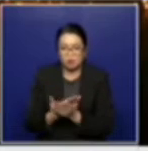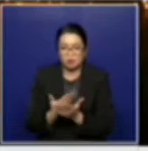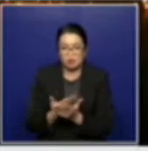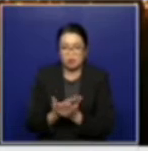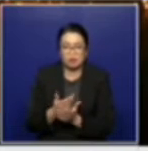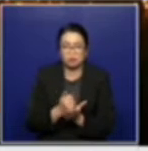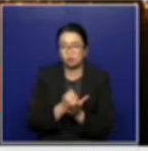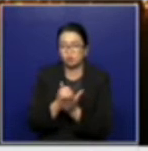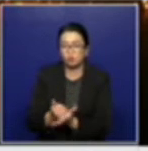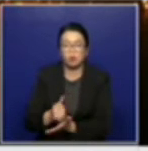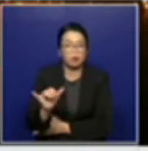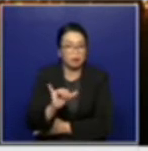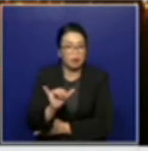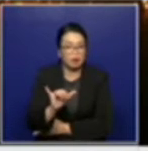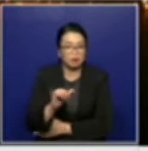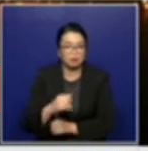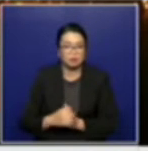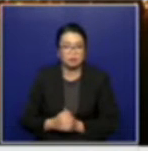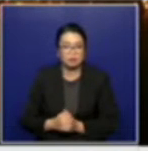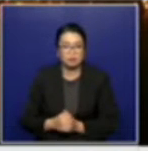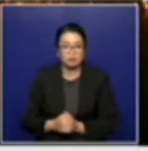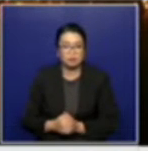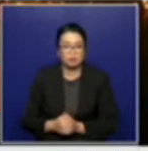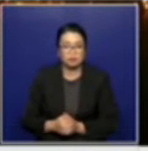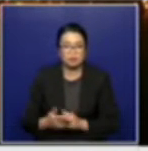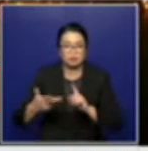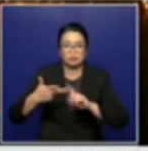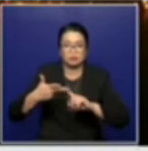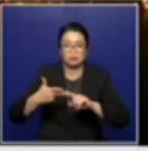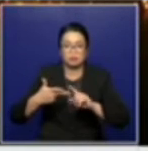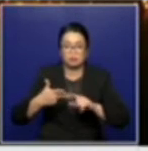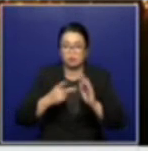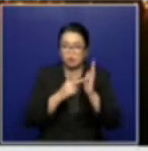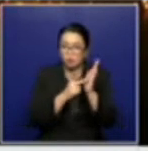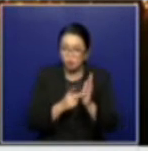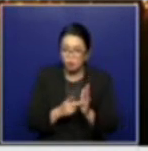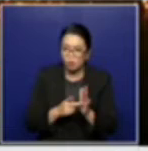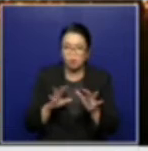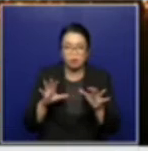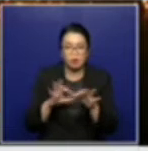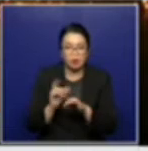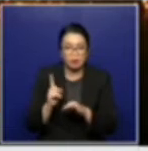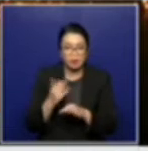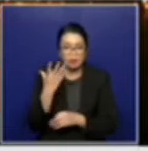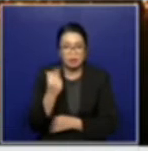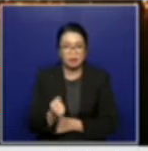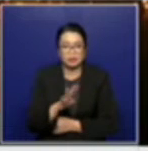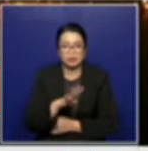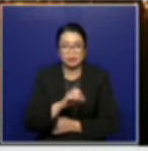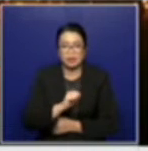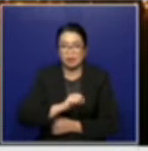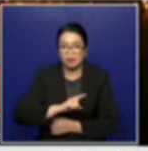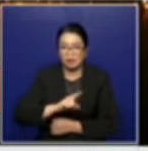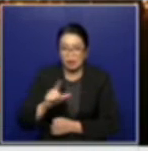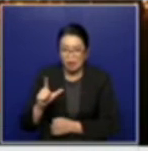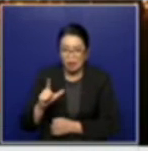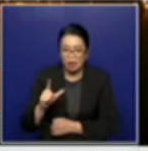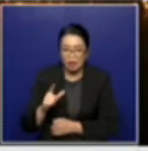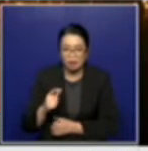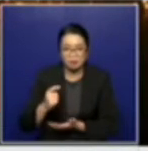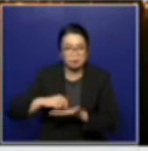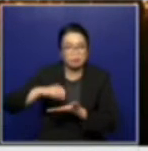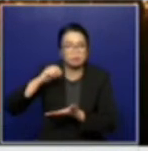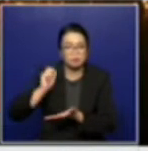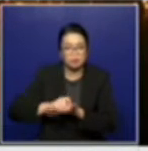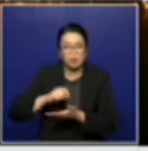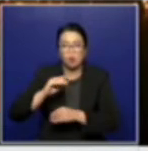นี้นอกจากนั้นกรอบวงเงินกู้เพื่อการฟื้นฟูเศรษฐกิจอีก 400,000 ล้านก็เป็นการอนุมัติโครง